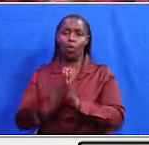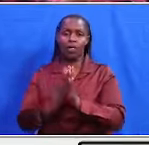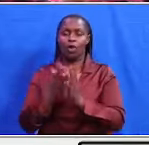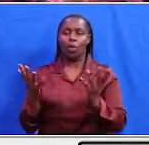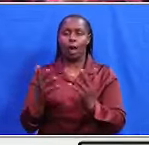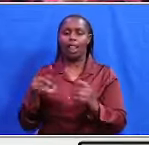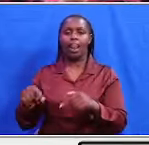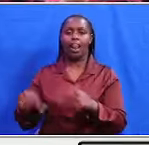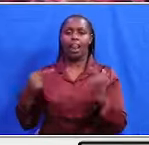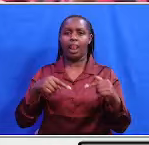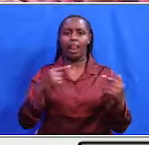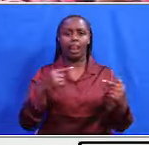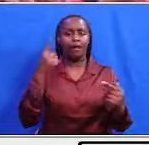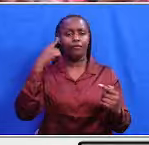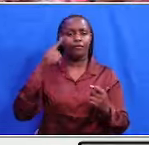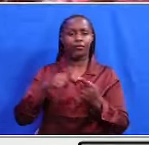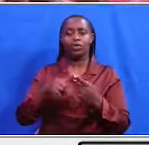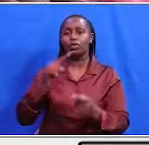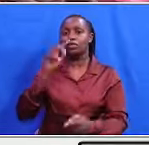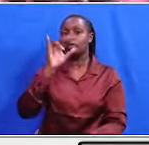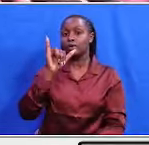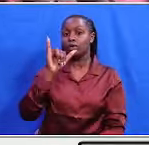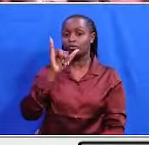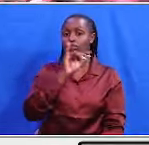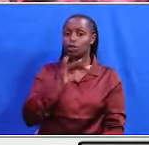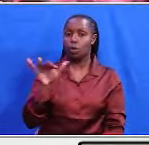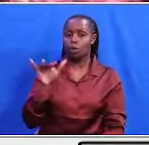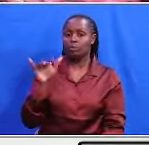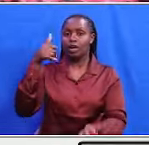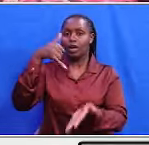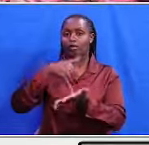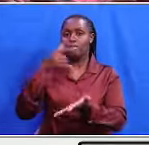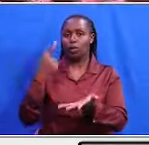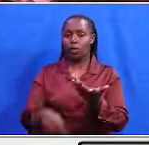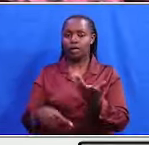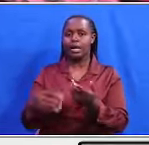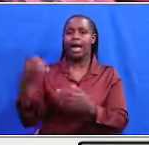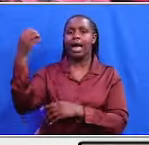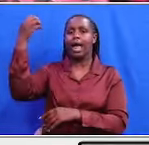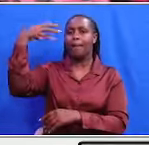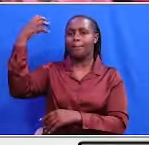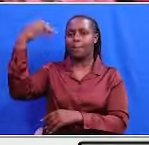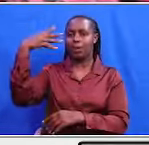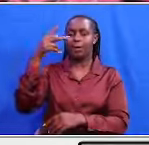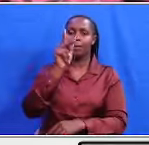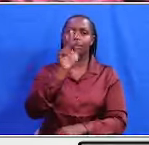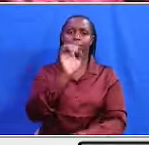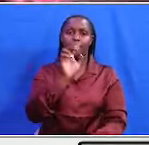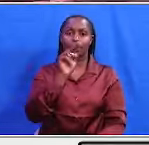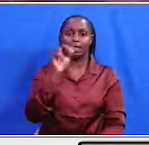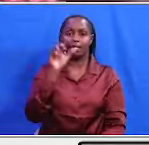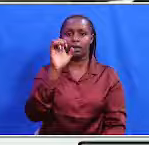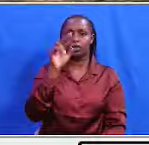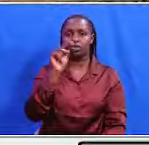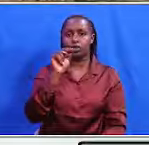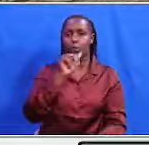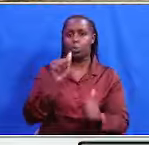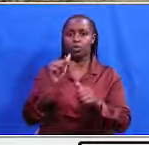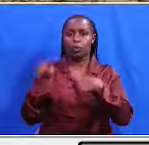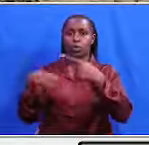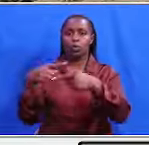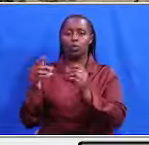mpaka wa Lorogon, mzozo huo ukihusu kampuni ya kusambaza umeme ya KenGen ambayo inaendeleza shughuli